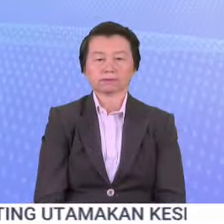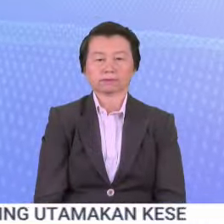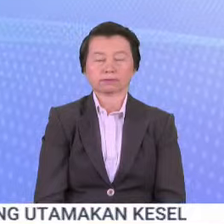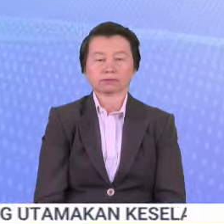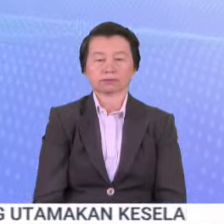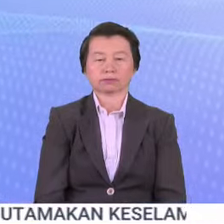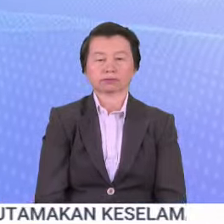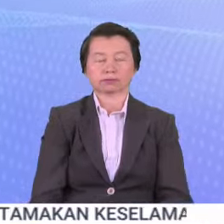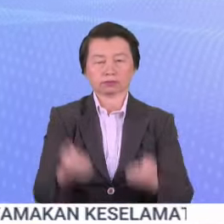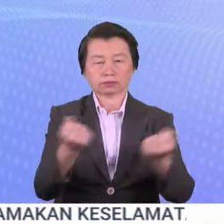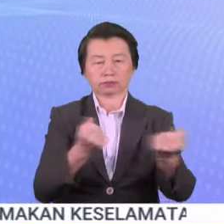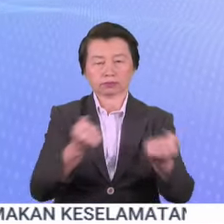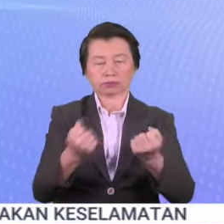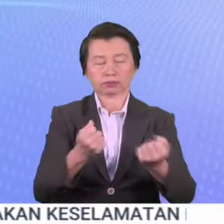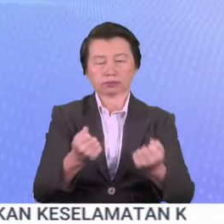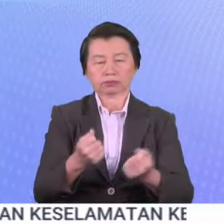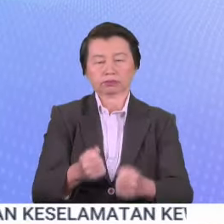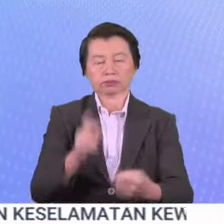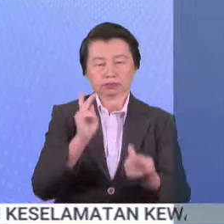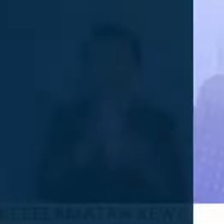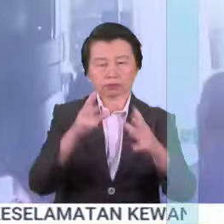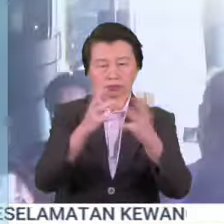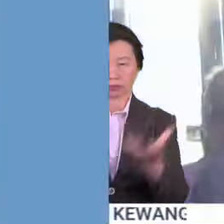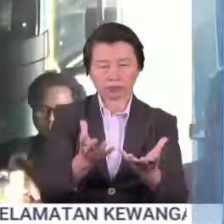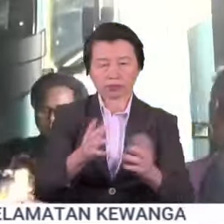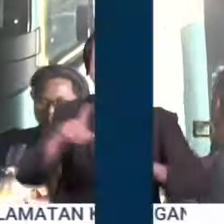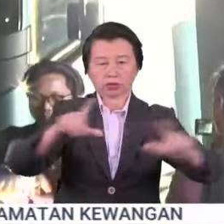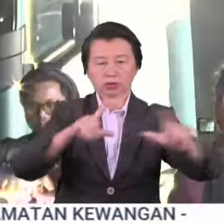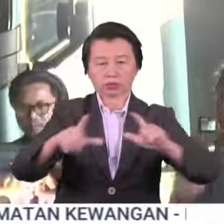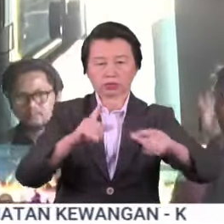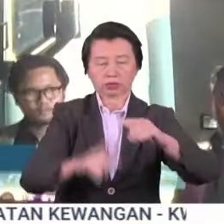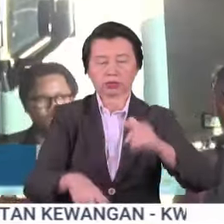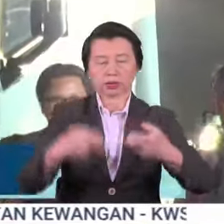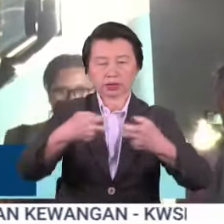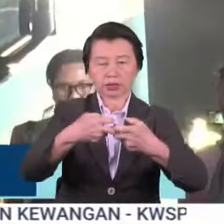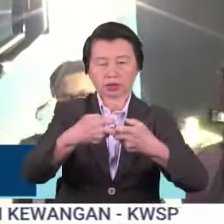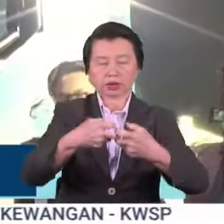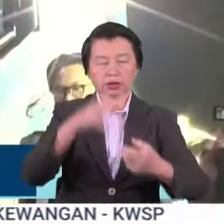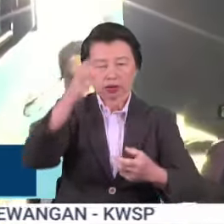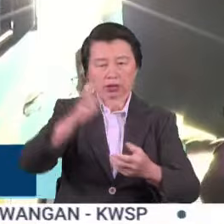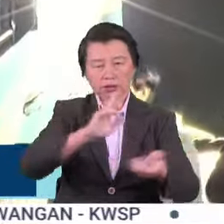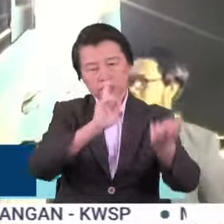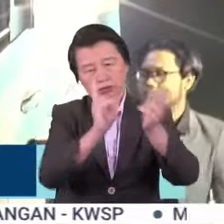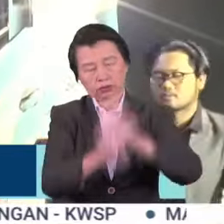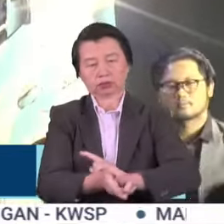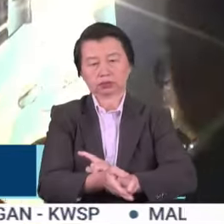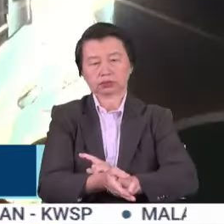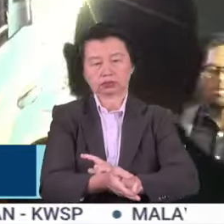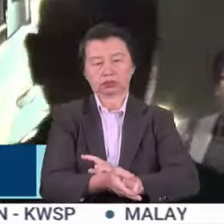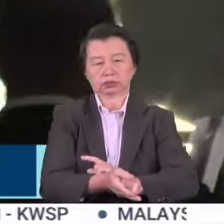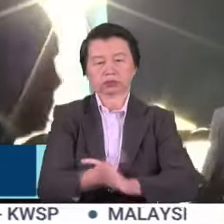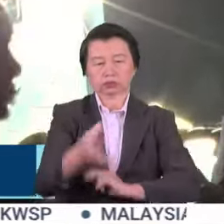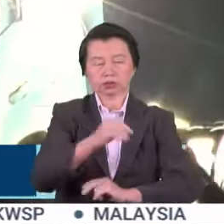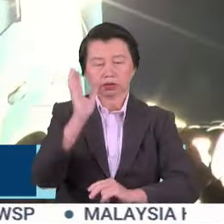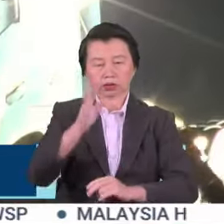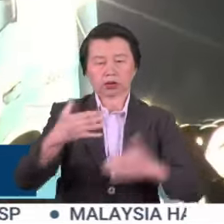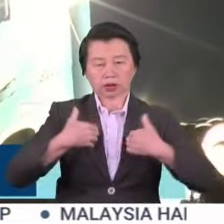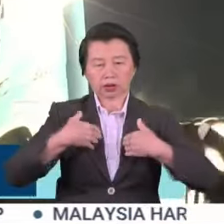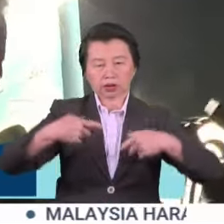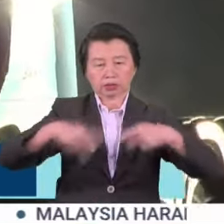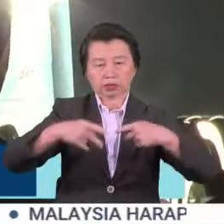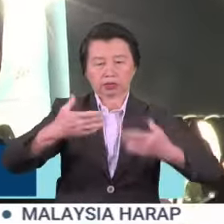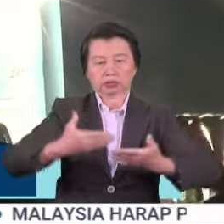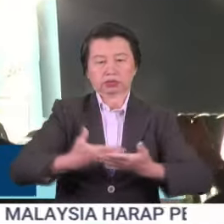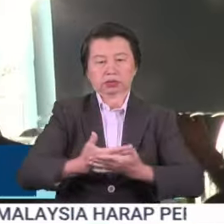Penerapan penggunaan kenderaan mampan dan mesra alam seperti lori terminal elektrik bakal mengubah sektor logistik sekaligus mewujudkan